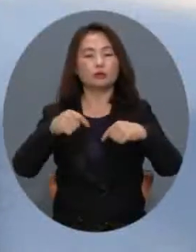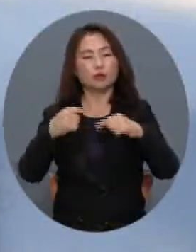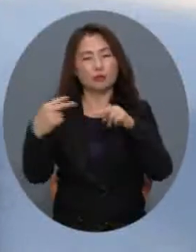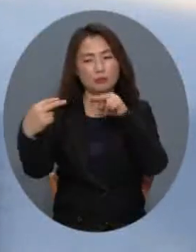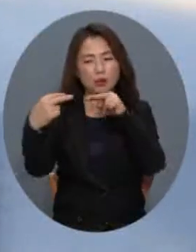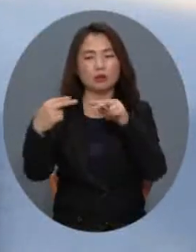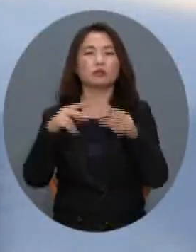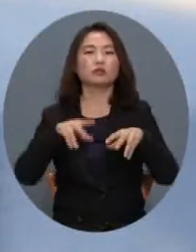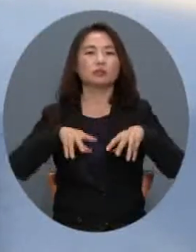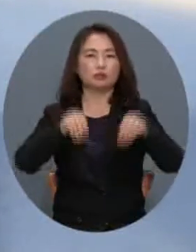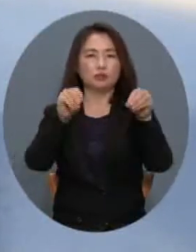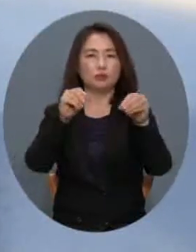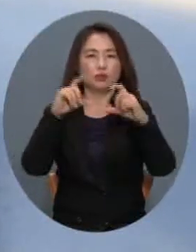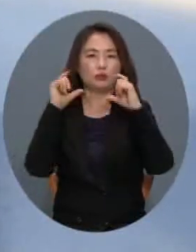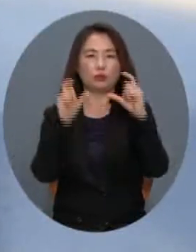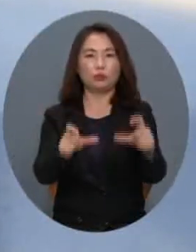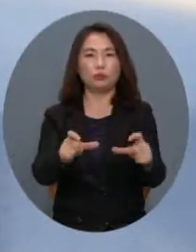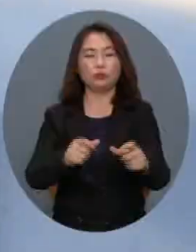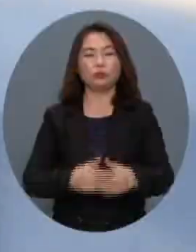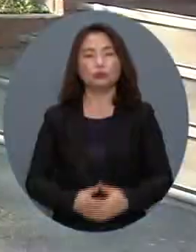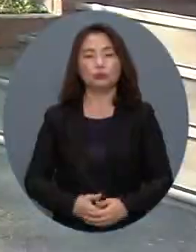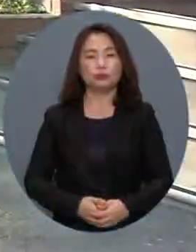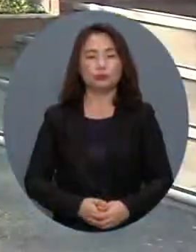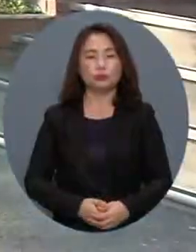원칙적으로 금지한다고 통보했습니다.